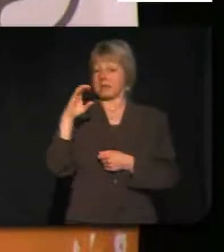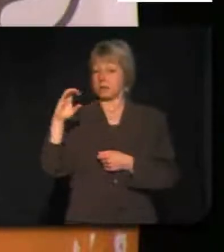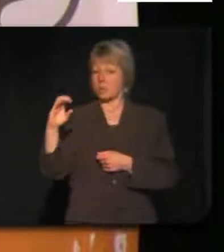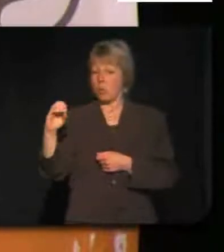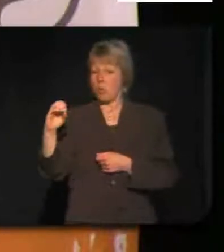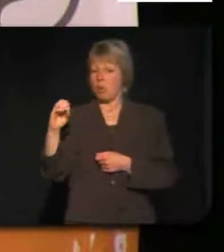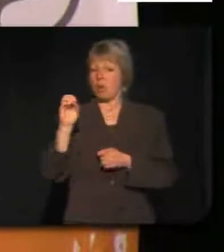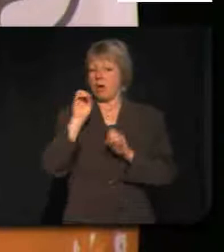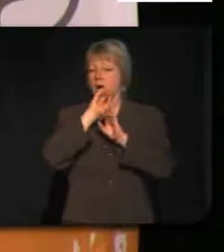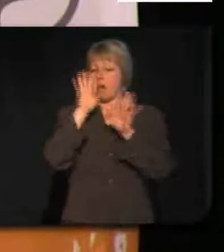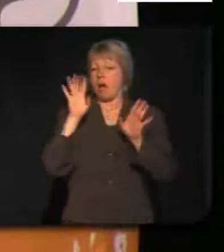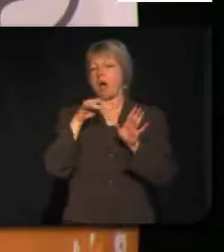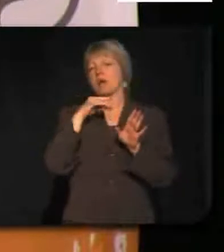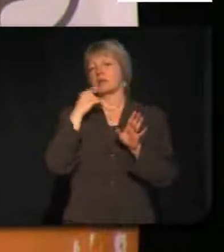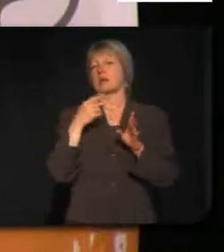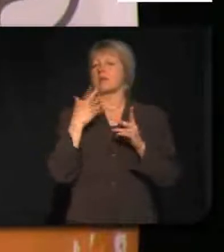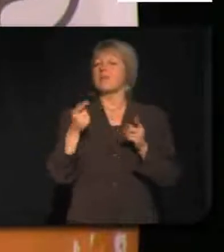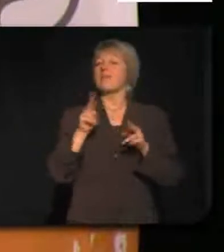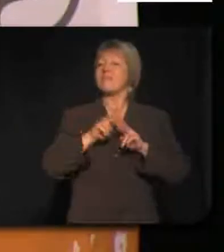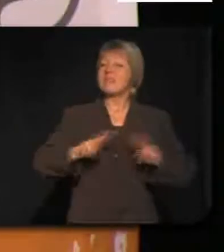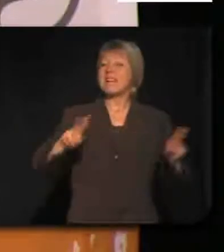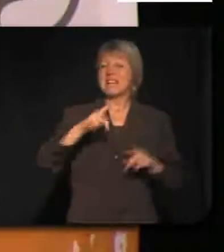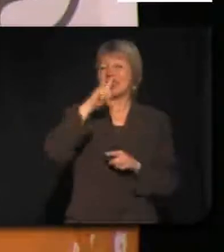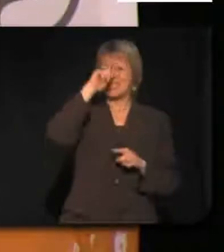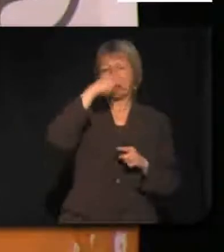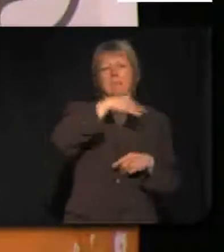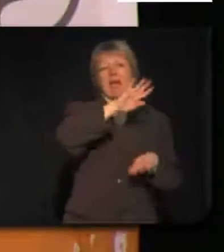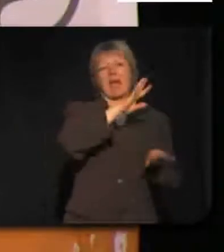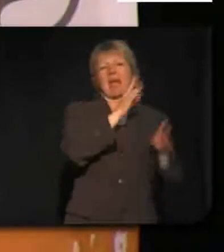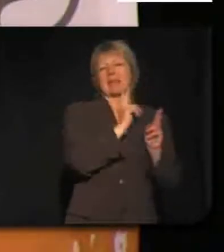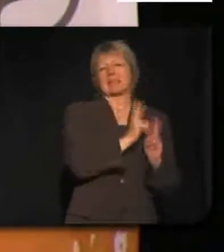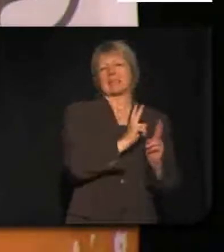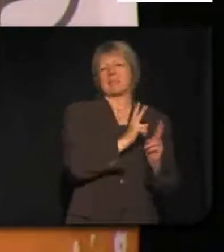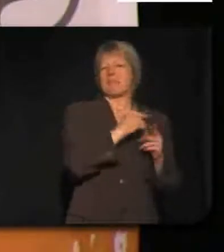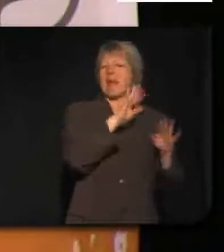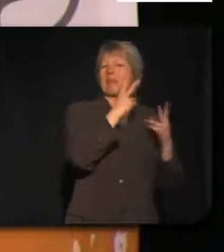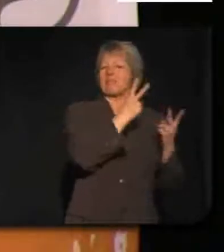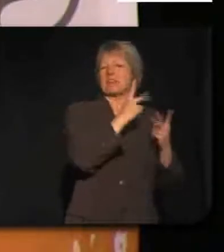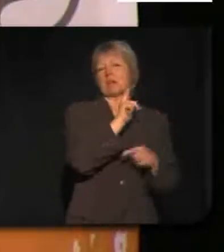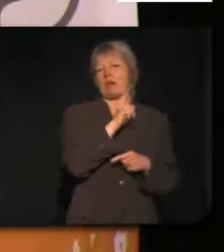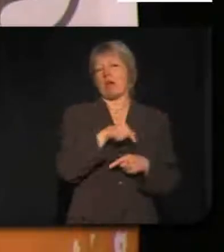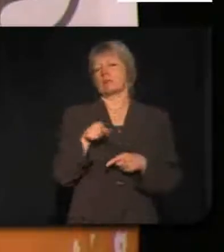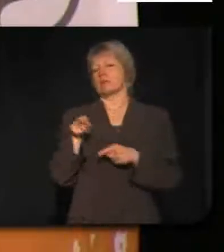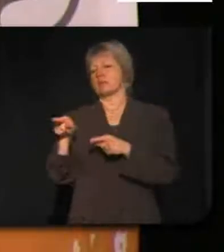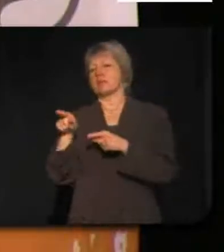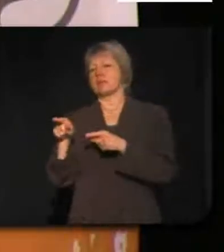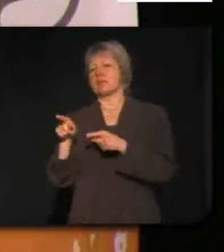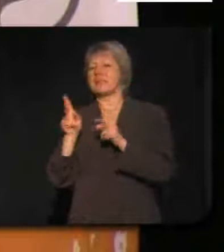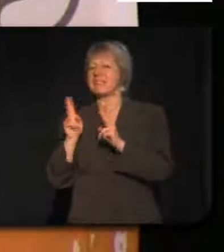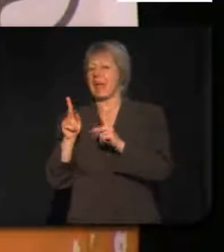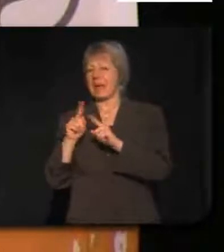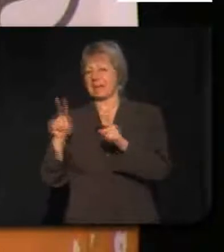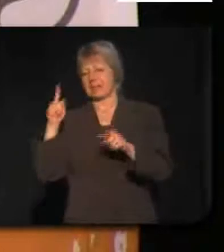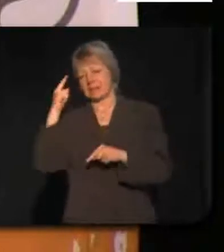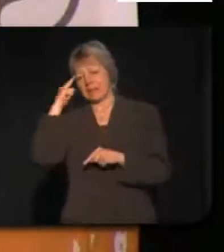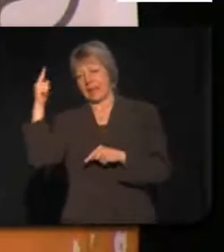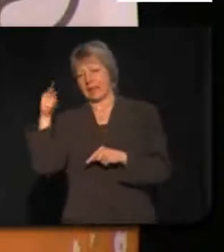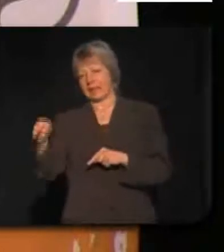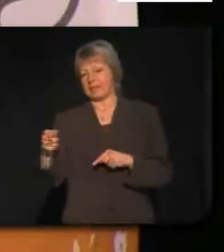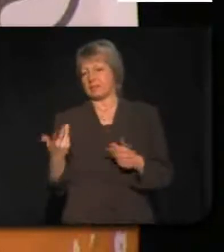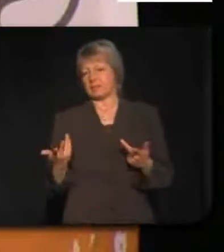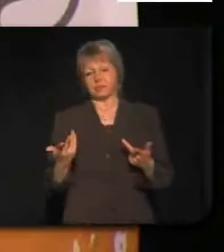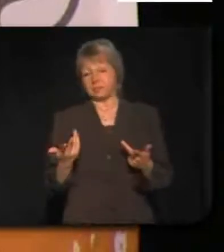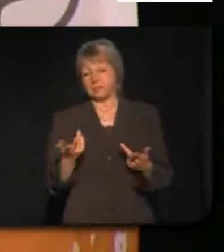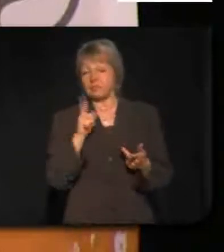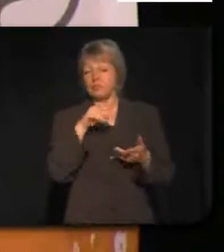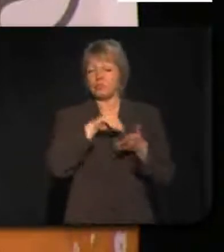Priorität setzen also friedensden ist wichtiger als Sicherheitsdenken er benennt auch die Menschenrechte um